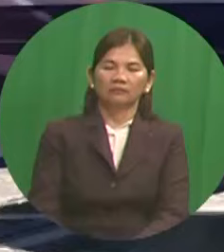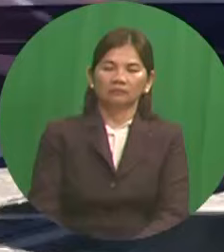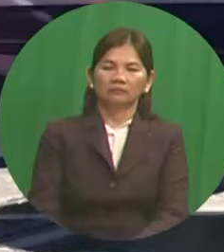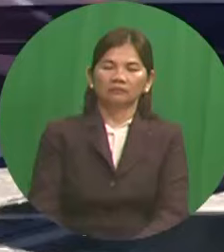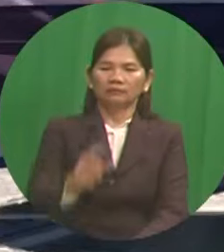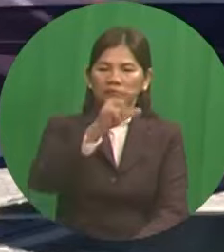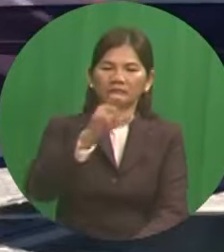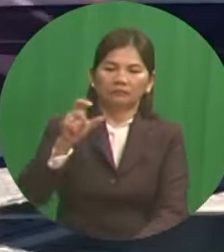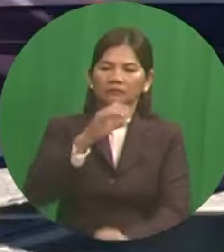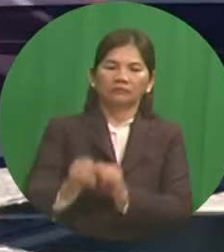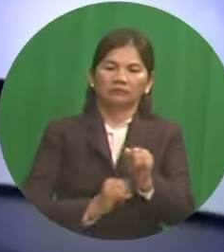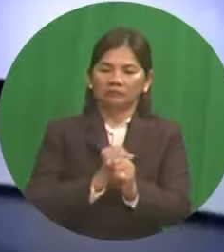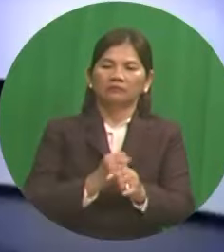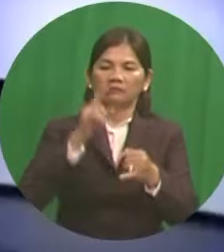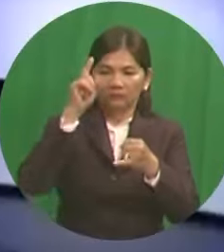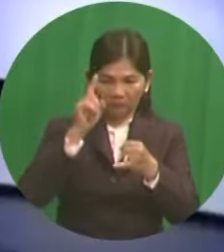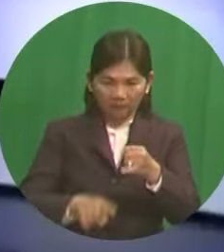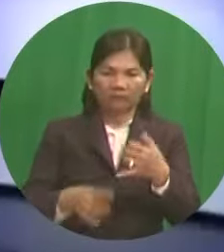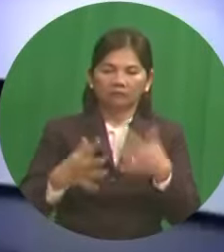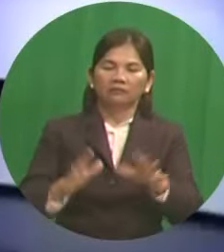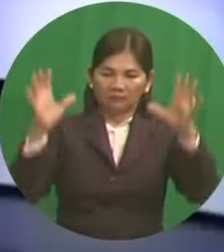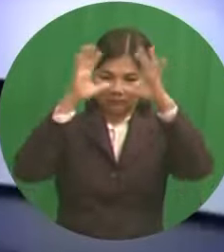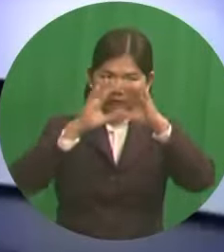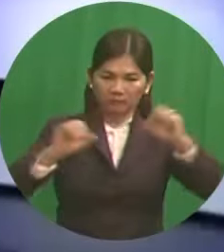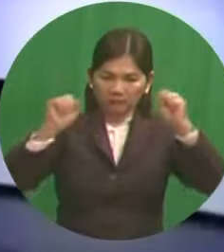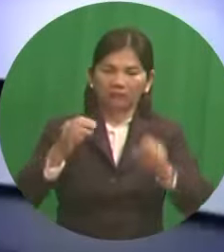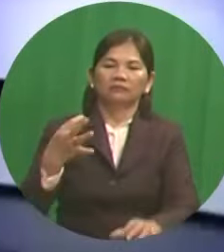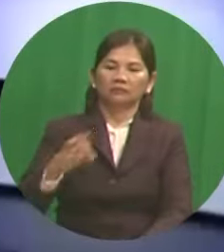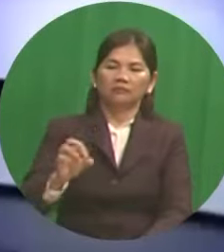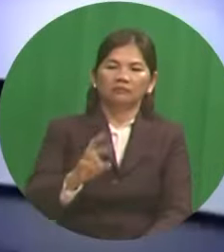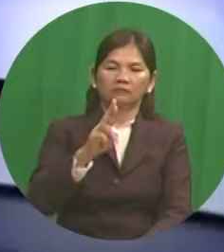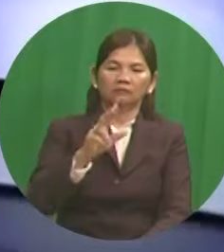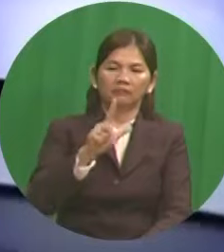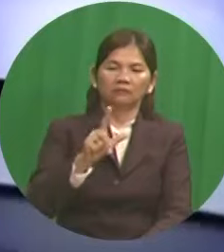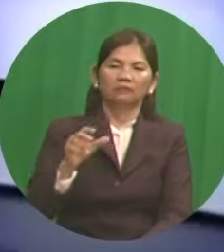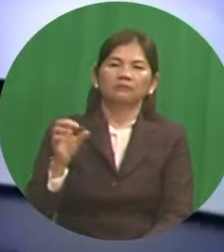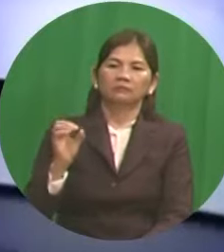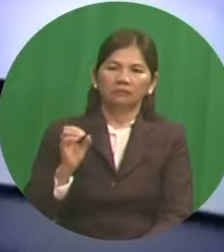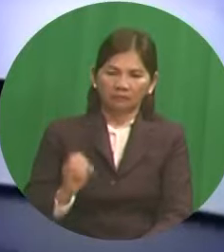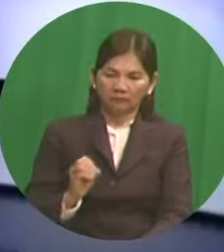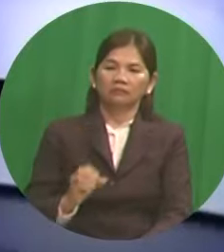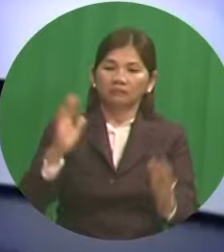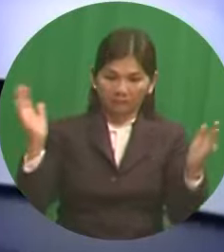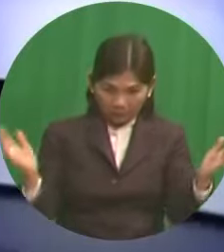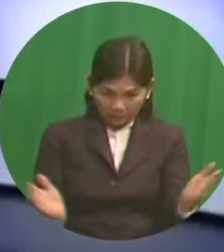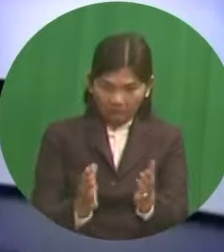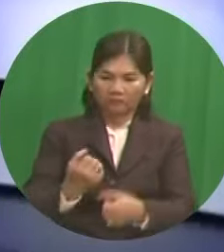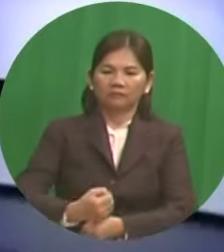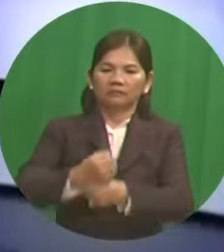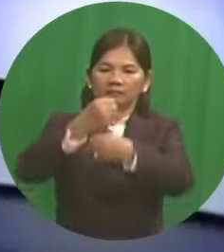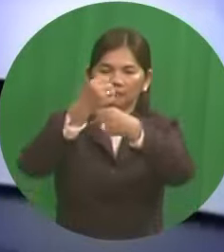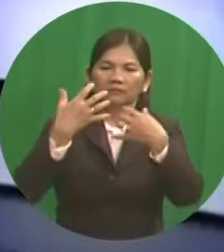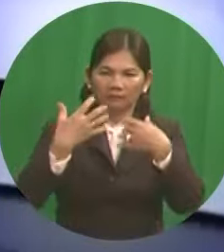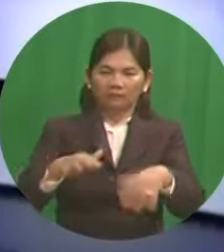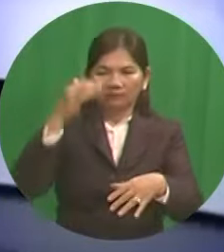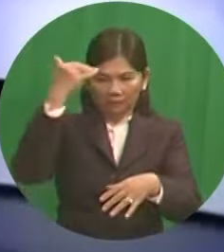សម្រាប់ព័ត៌មានអន្តរជាតិចុងក្រោយគេនេះដែរគឺប្រធានាធិបតីបារាំងអេម៉ានុយអែលម៉ាក្រុងបានស្វាគមន៍ក្រុមអ្នកគាំទ្របន្ទា